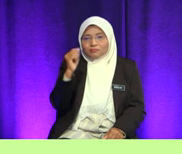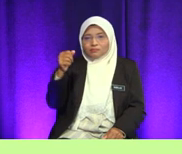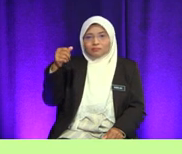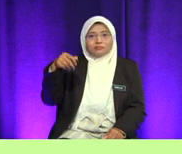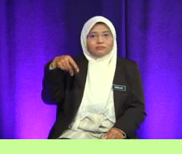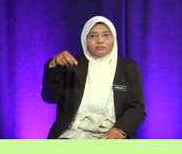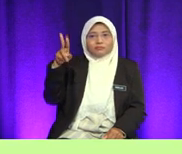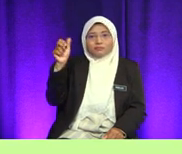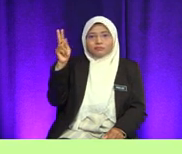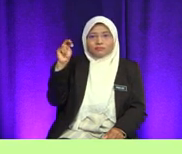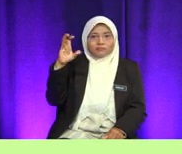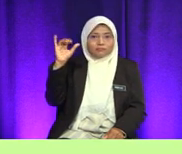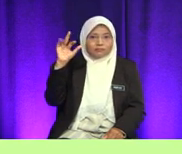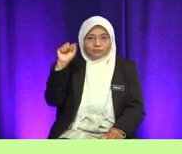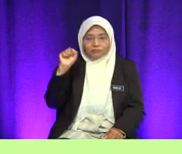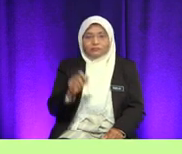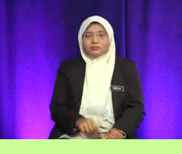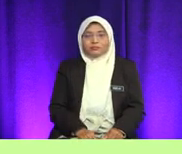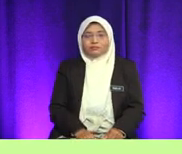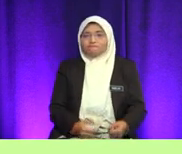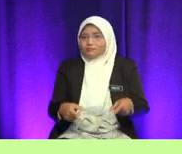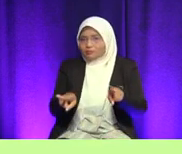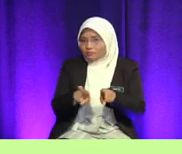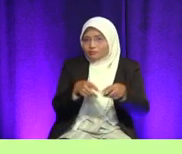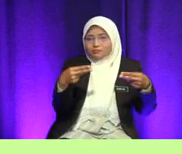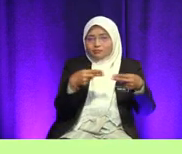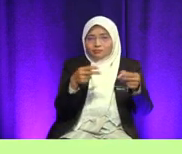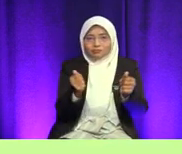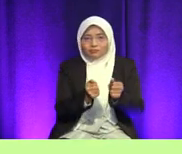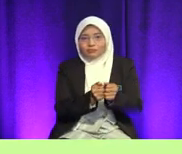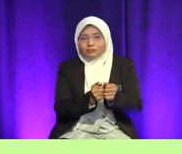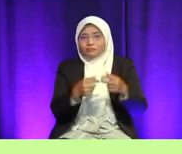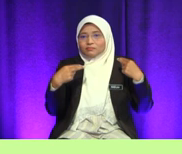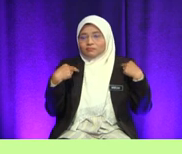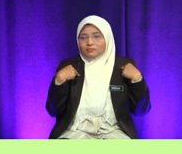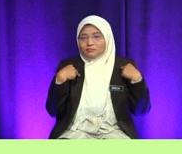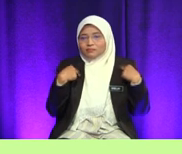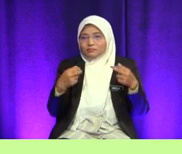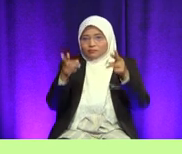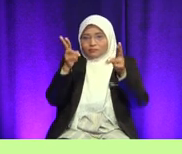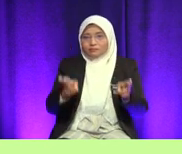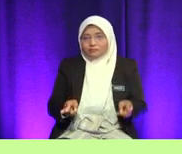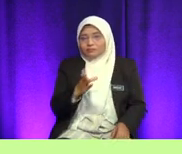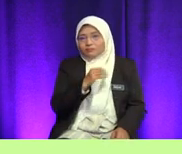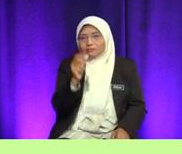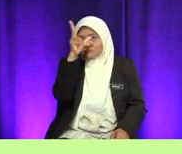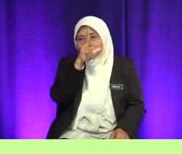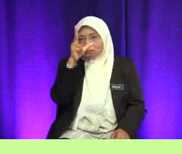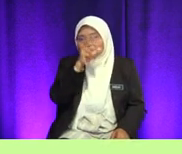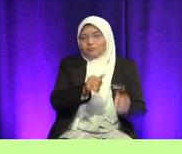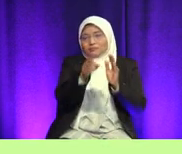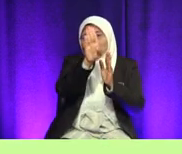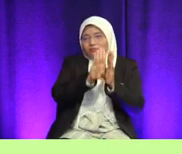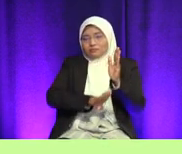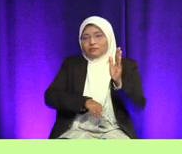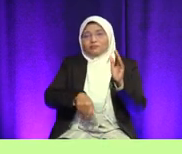juga dikaitkan dengan hak rakyat dan kerajaan berpelembagaan ini bermakna